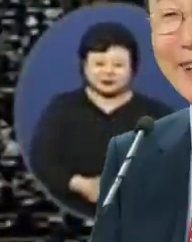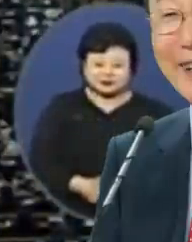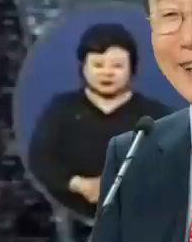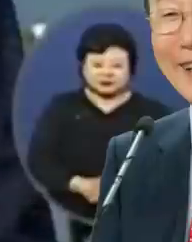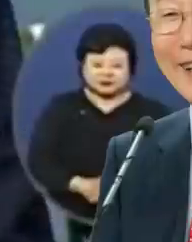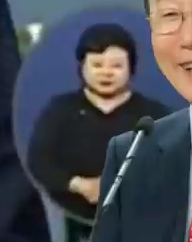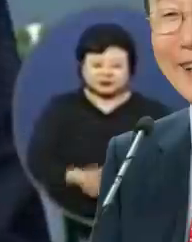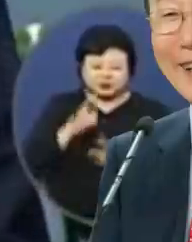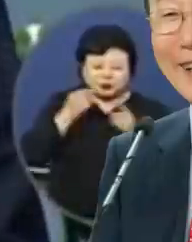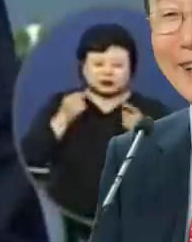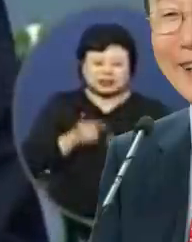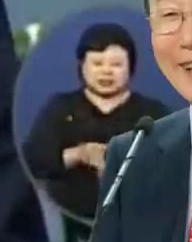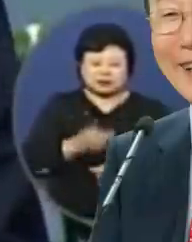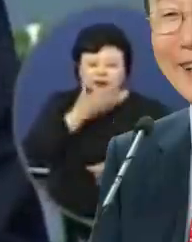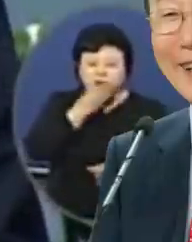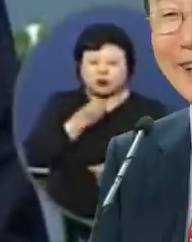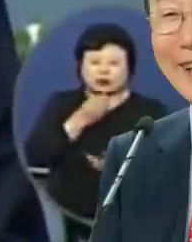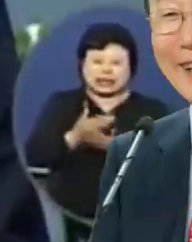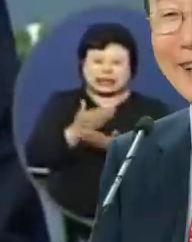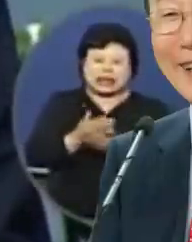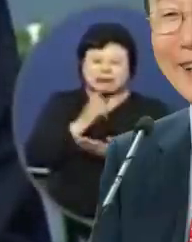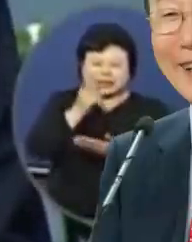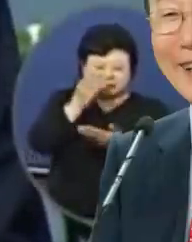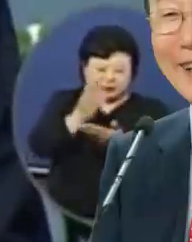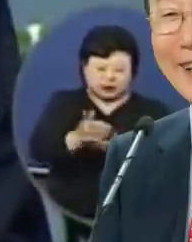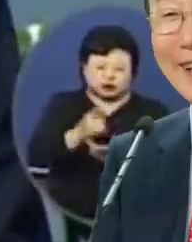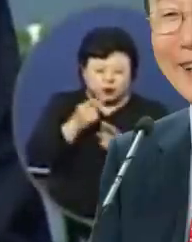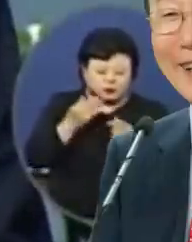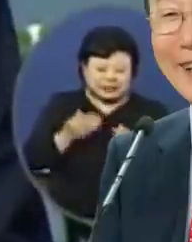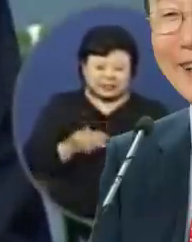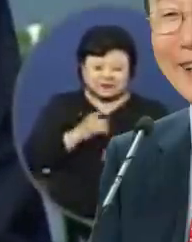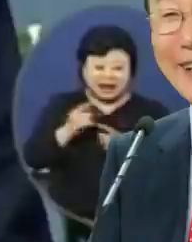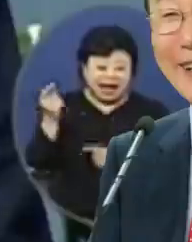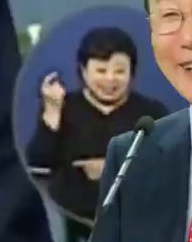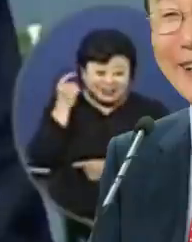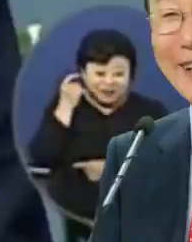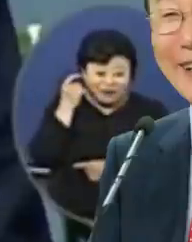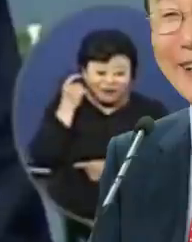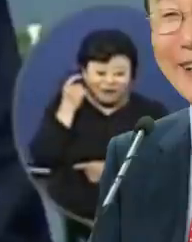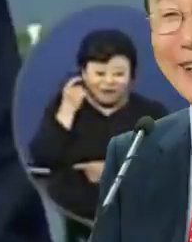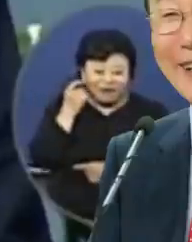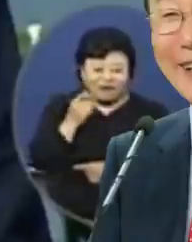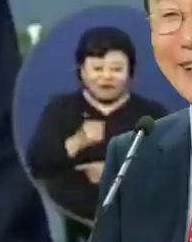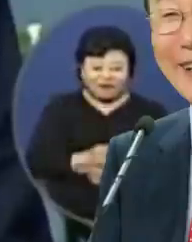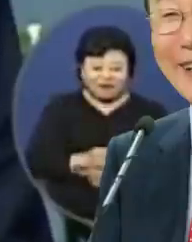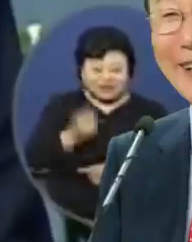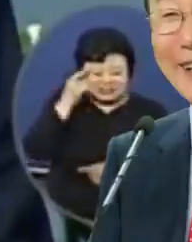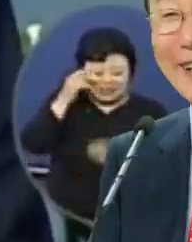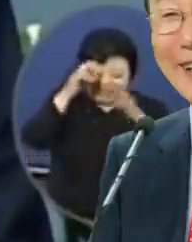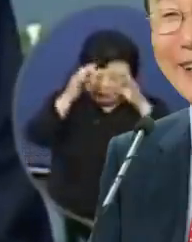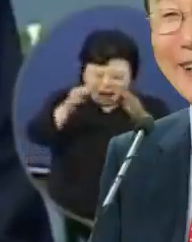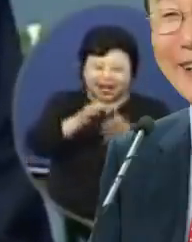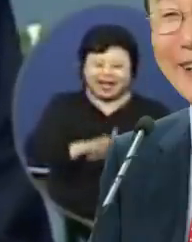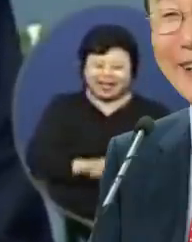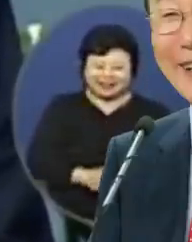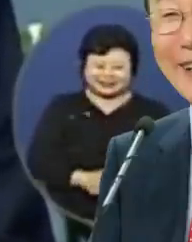날 보고 자꾸 기복 신앙을 지난다고 하지 말고 조영기 목사 말을 듣고 싫든 좋든 한번 생각해 보라고